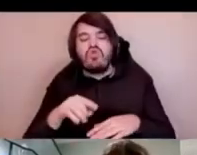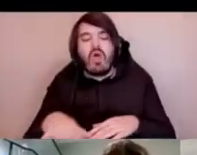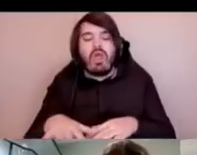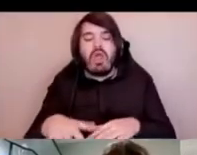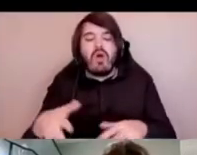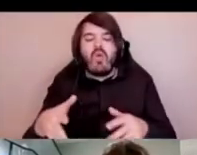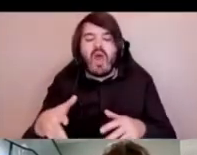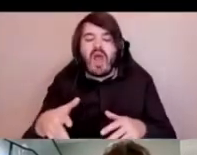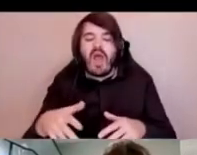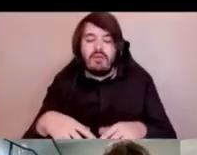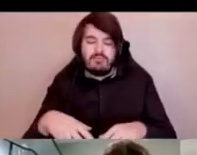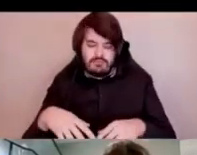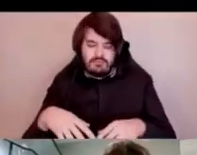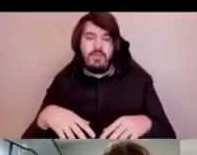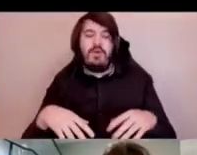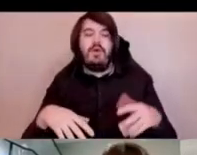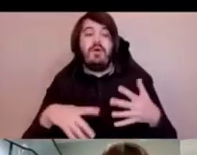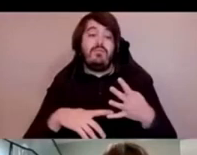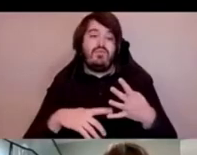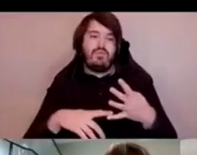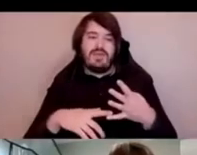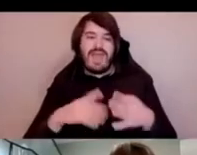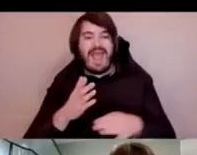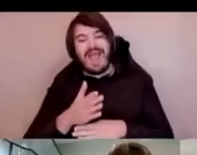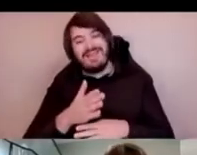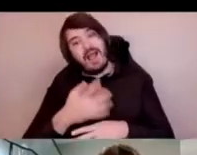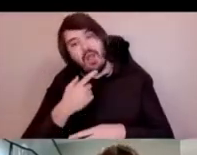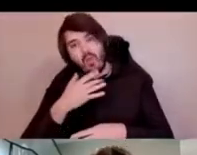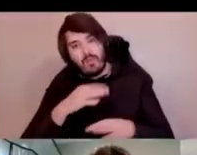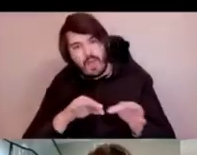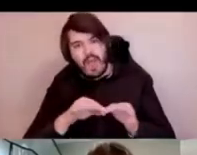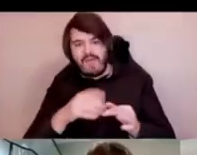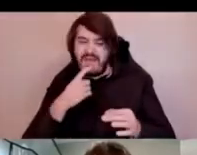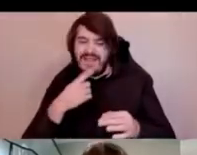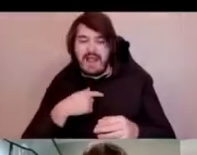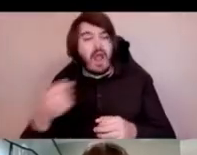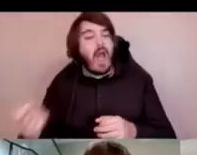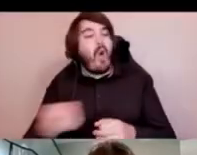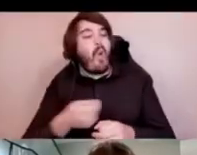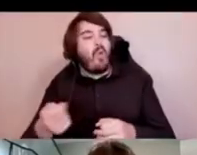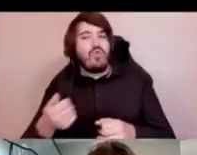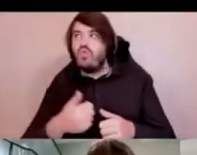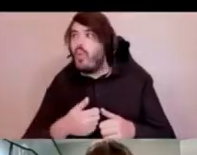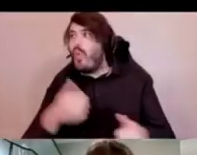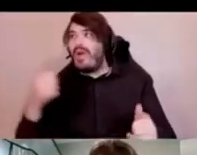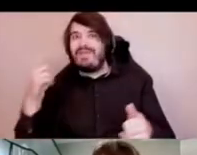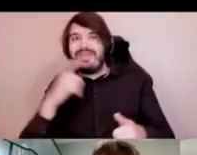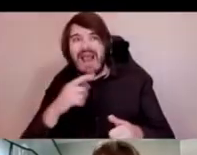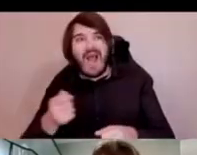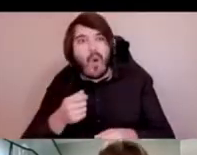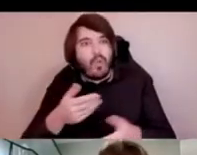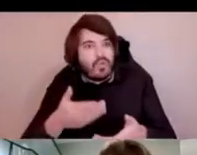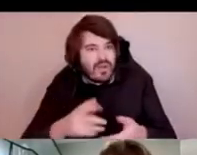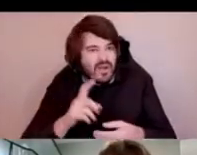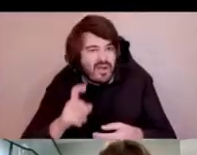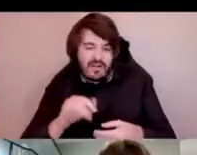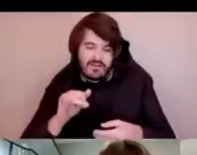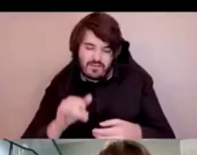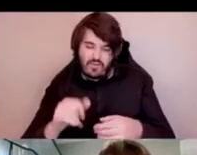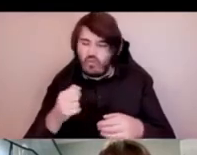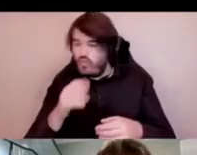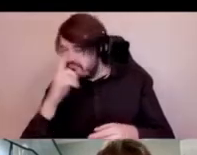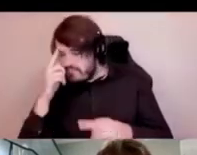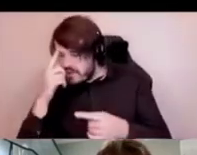que c'est facile pour nous d'arroser notre jardin? Ou est-ce que je pourrais me développer un système avec un long tuyau d'arrosoir? Alors, c'est toutes des choses